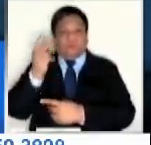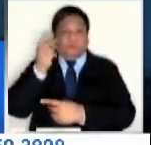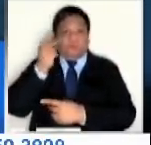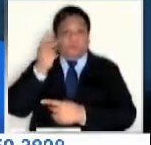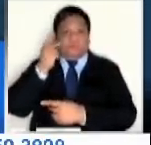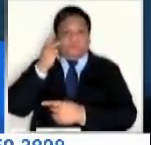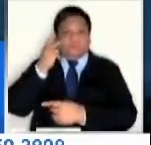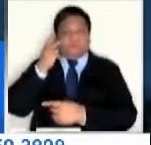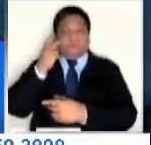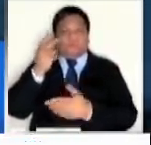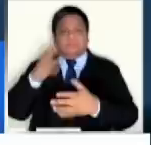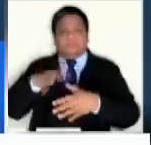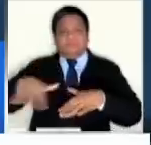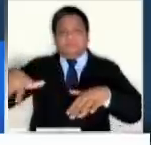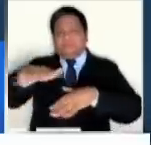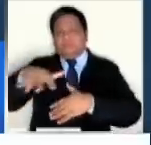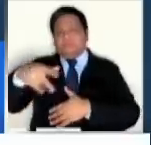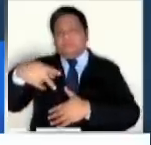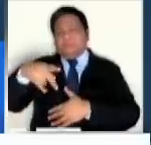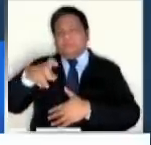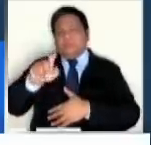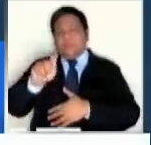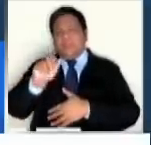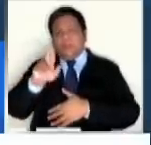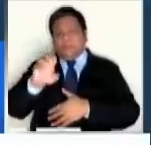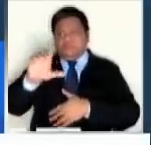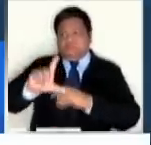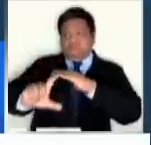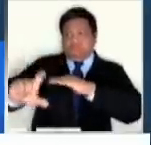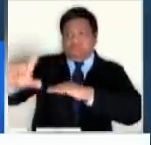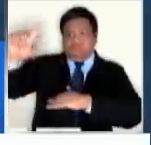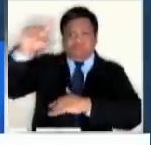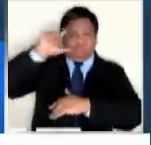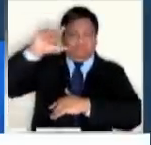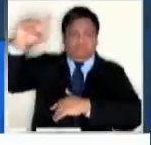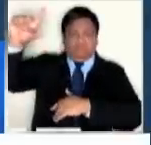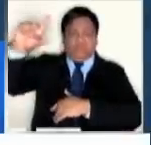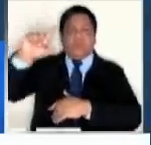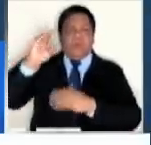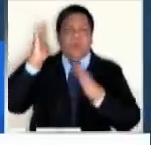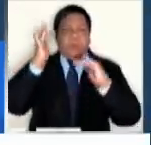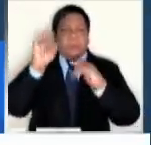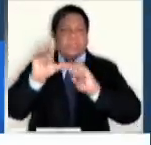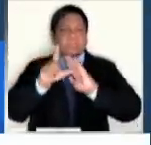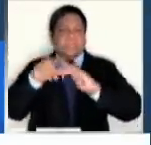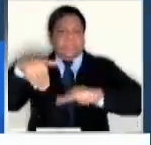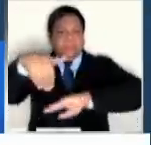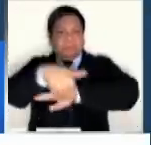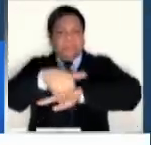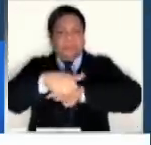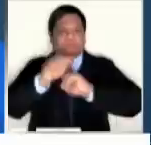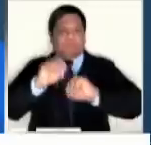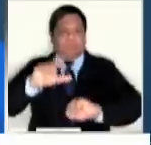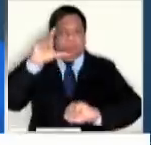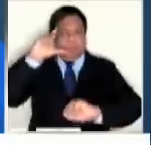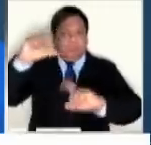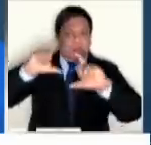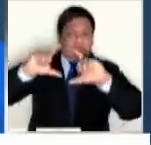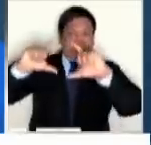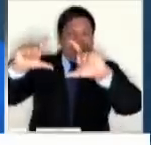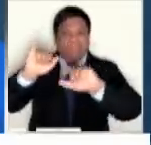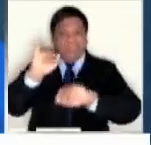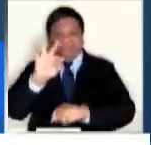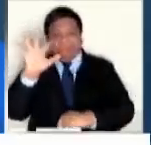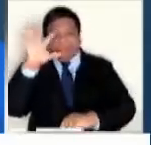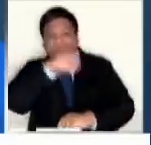neighborhood at inaasang masasayin din ang supermoon dito sa Pilipinas mamayang gabi. Sakaling din nyo abutan mamaya, muli rin